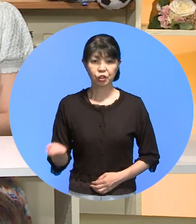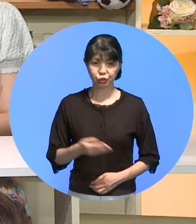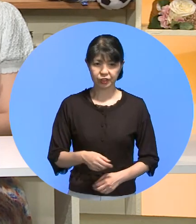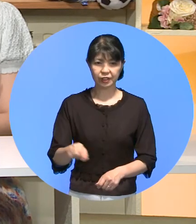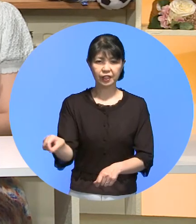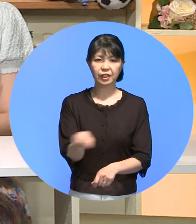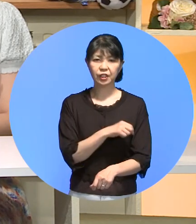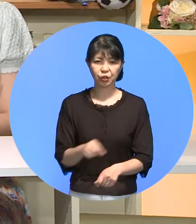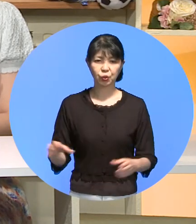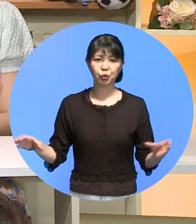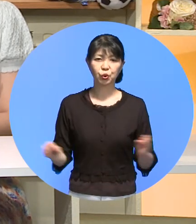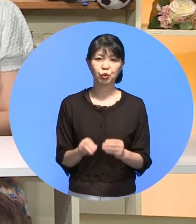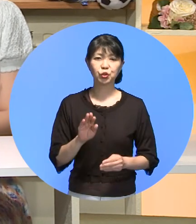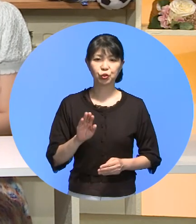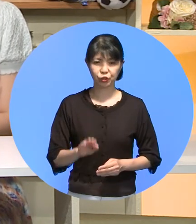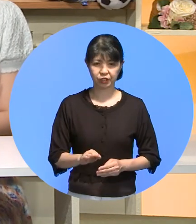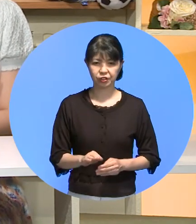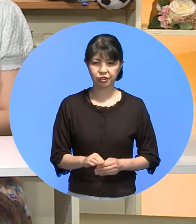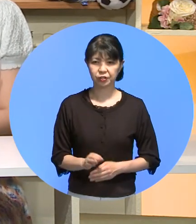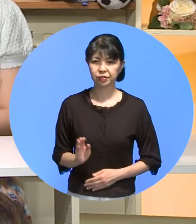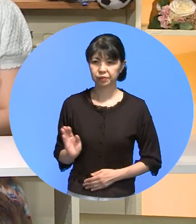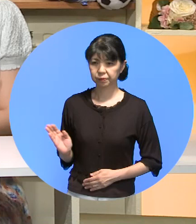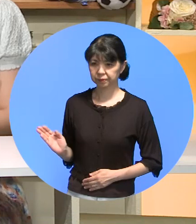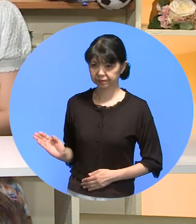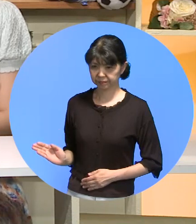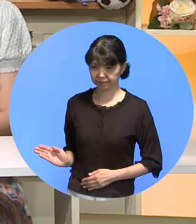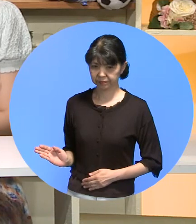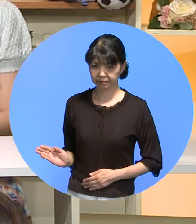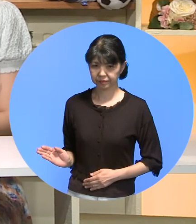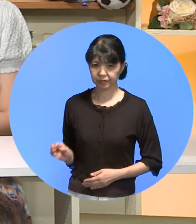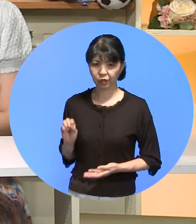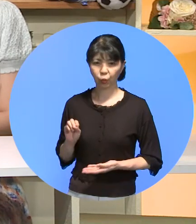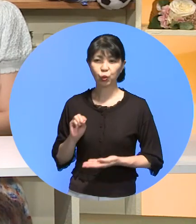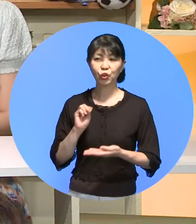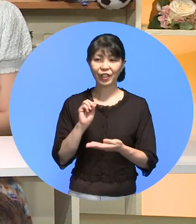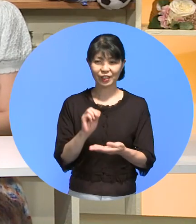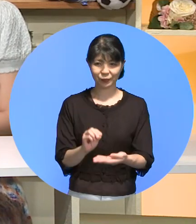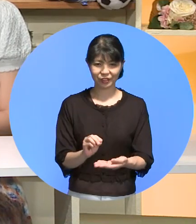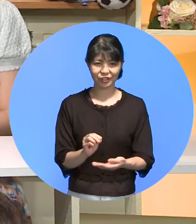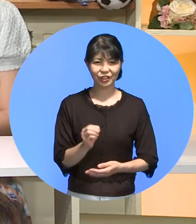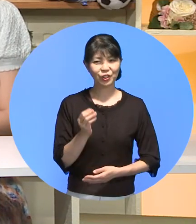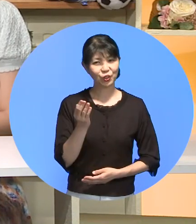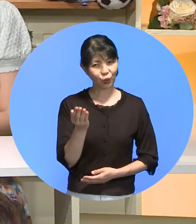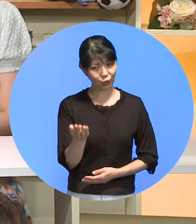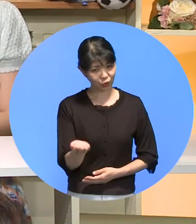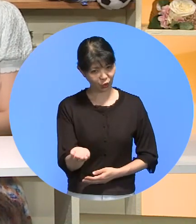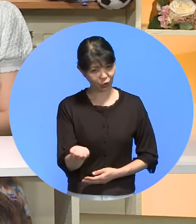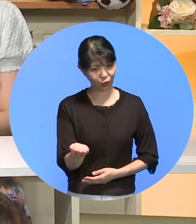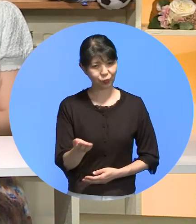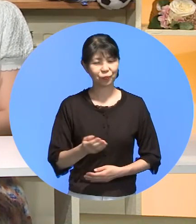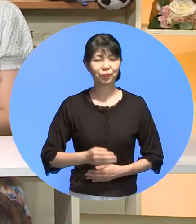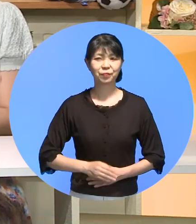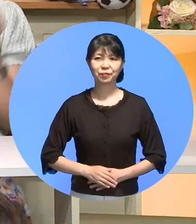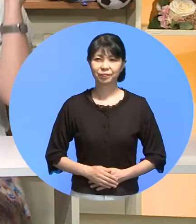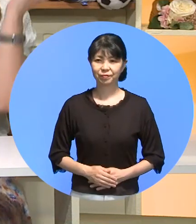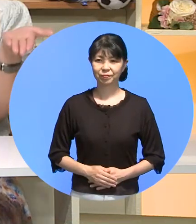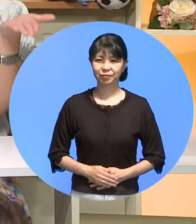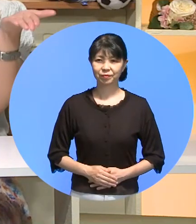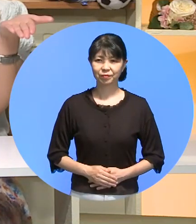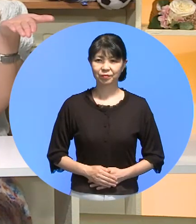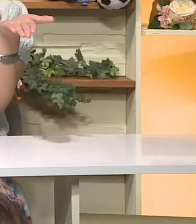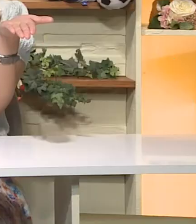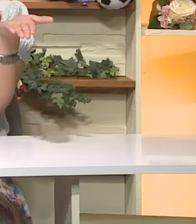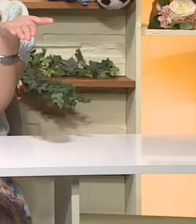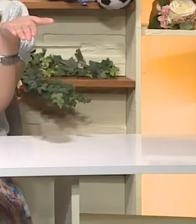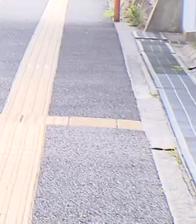続いては特集です。 はい、今回は気をつけよう熱中症と題してお届けします。 それではど